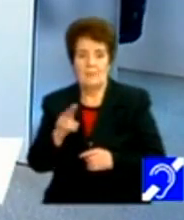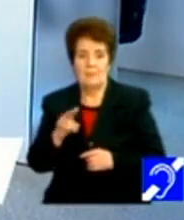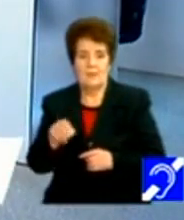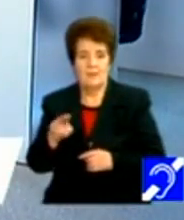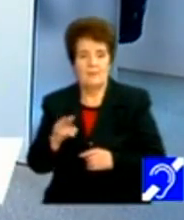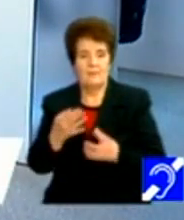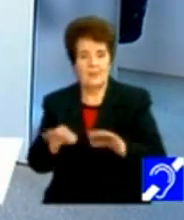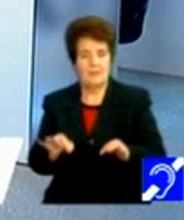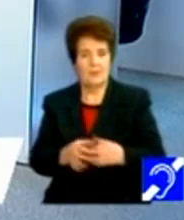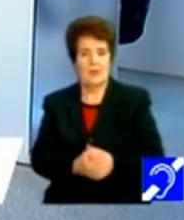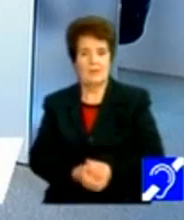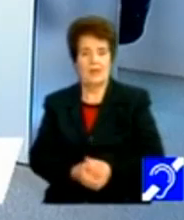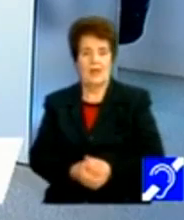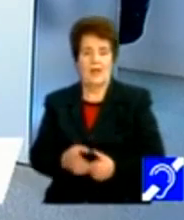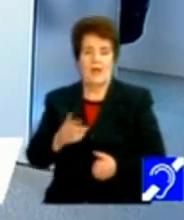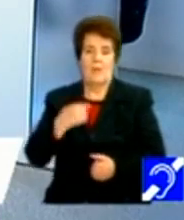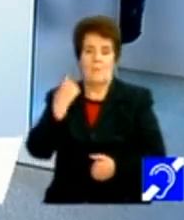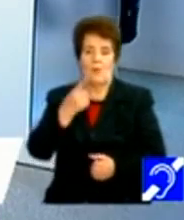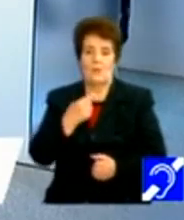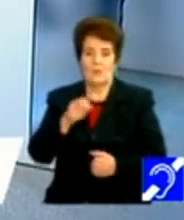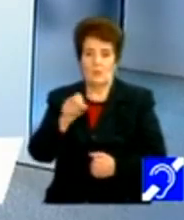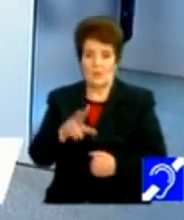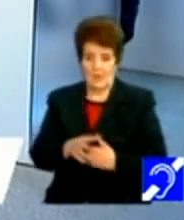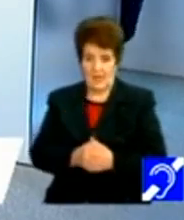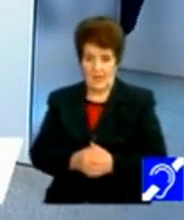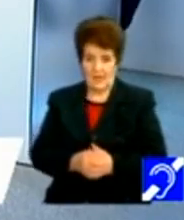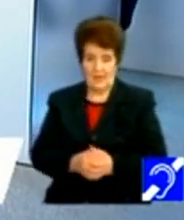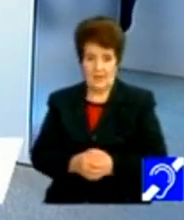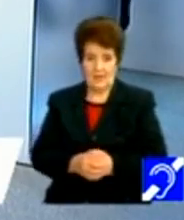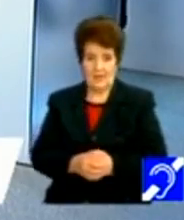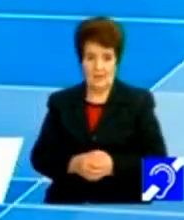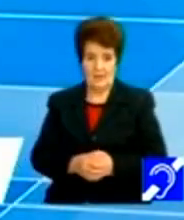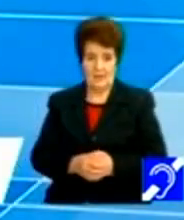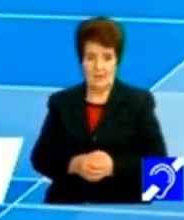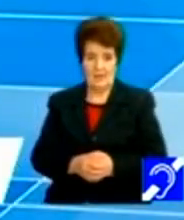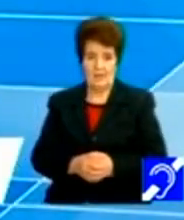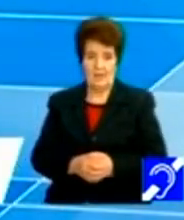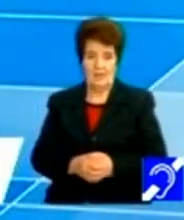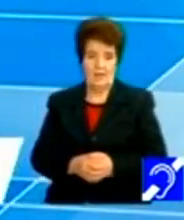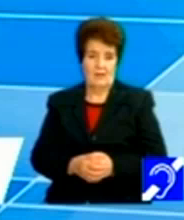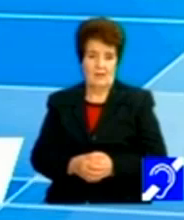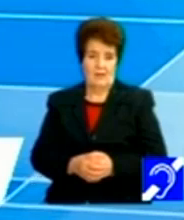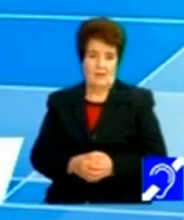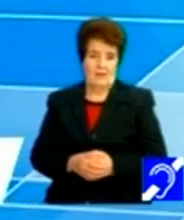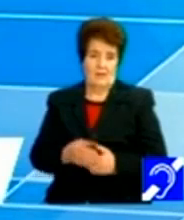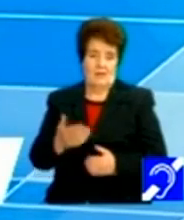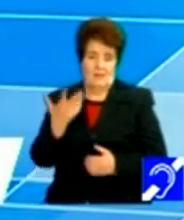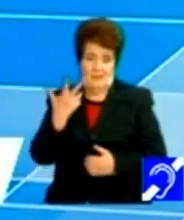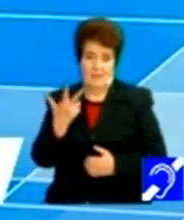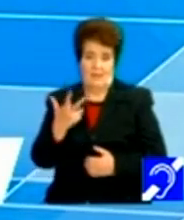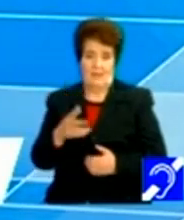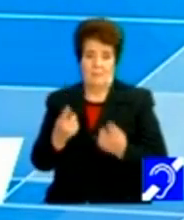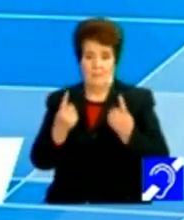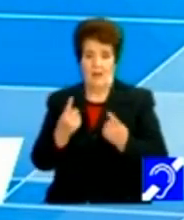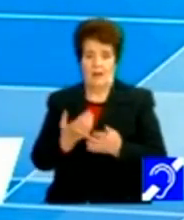Domnul Octavian Țicu. Personale, profesionale, care? Personale. Cele considerați, nu neapărat politice, ce considerați noastră trei mari realizări în